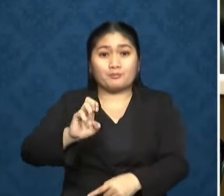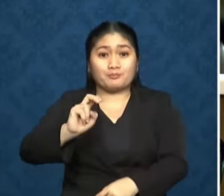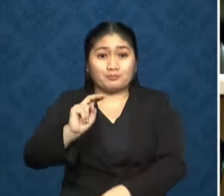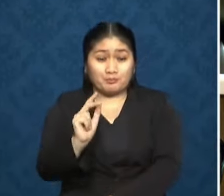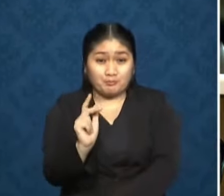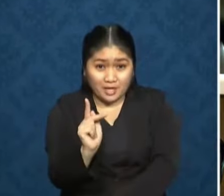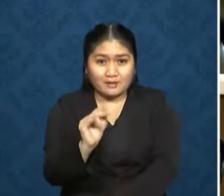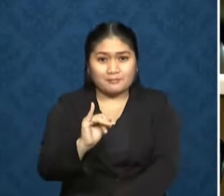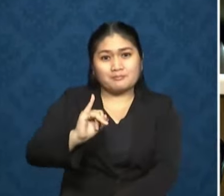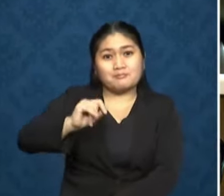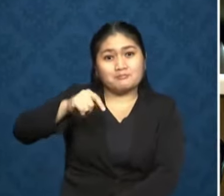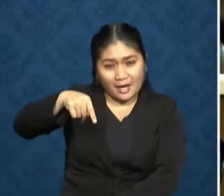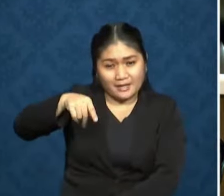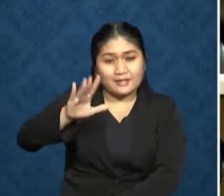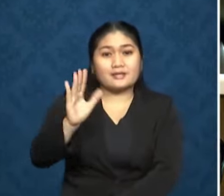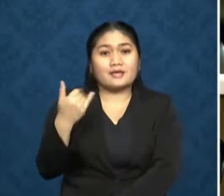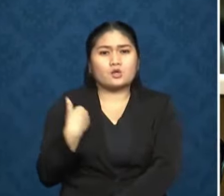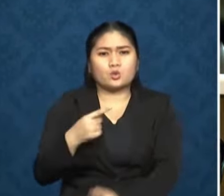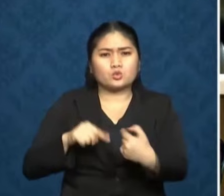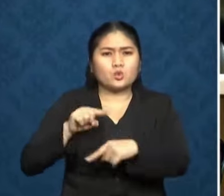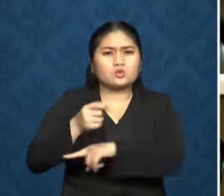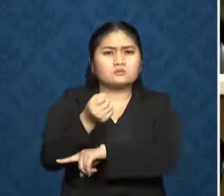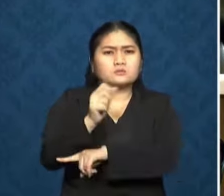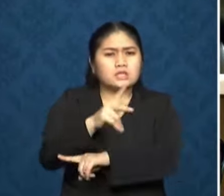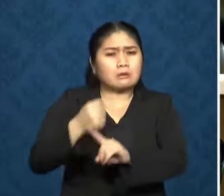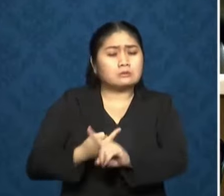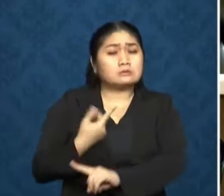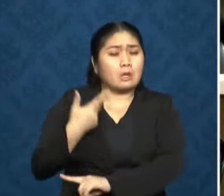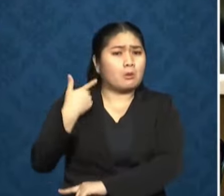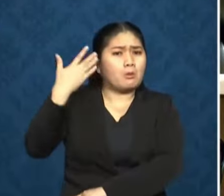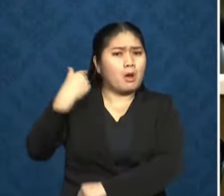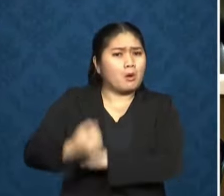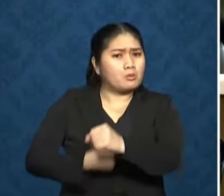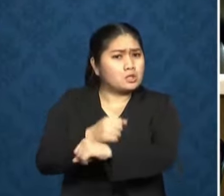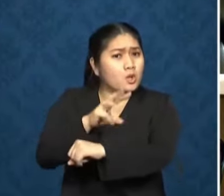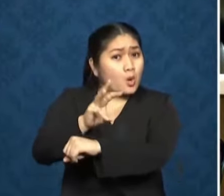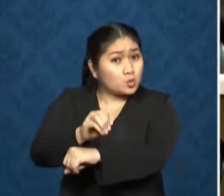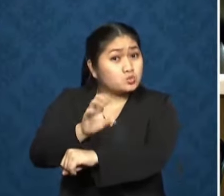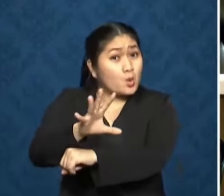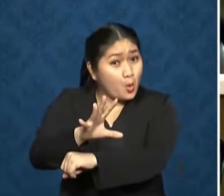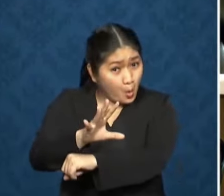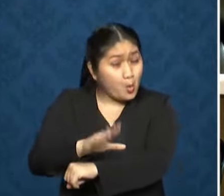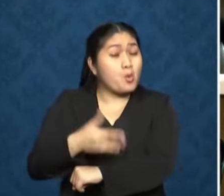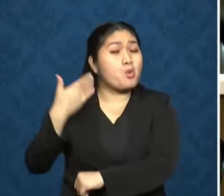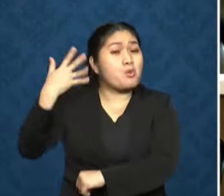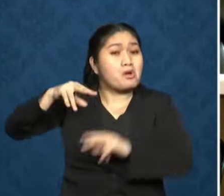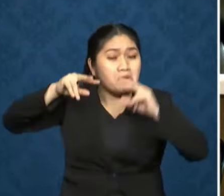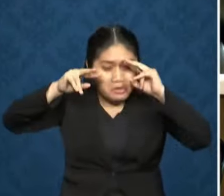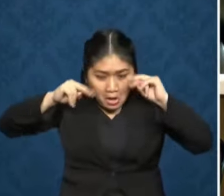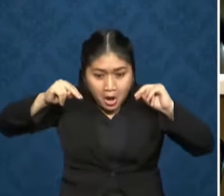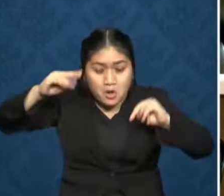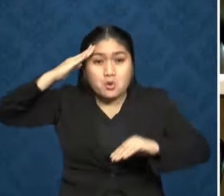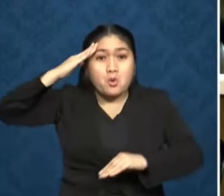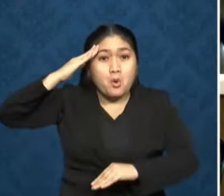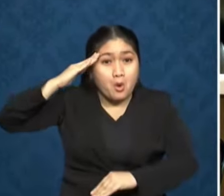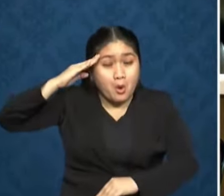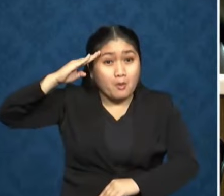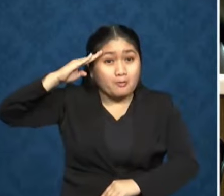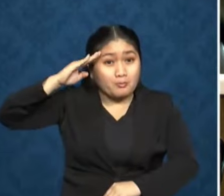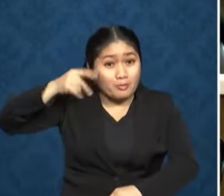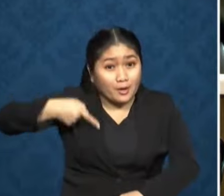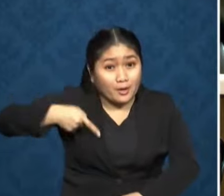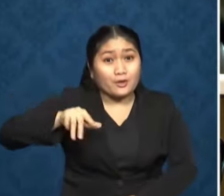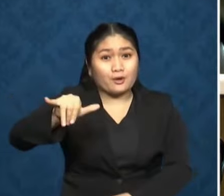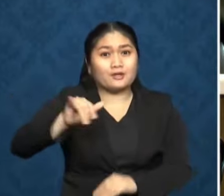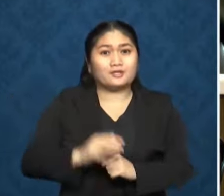วัท 13 มีนาคมปีที่แล้วครั 266 ท่านพนเอกปยุตจโอชาท่านอดีนายร้ตีได้ลงไปตดตามโงการ